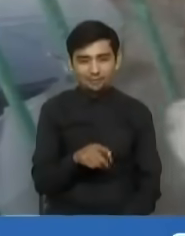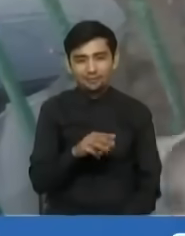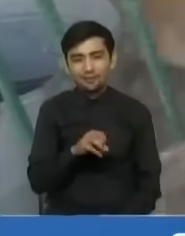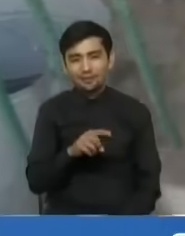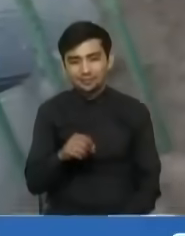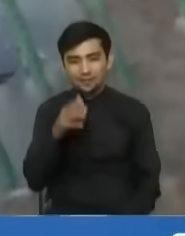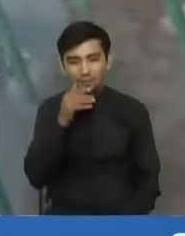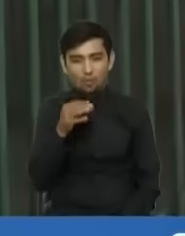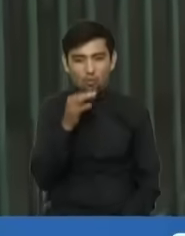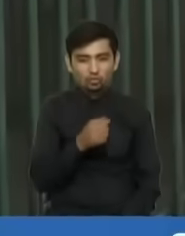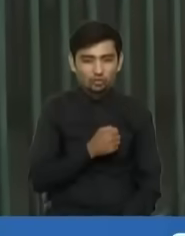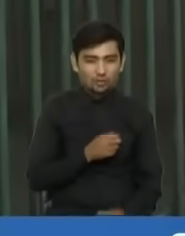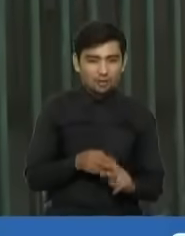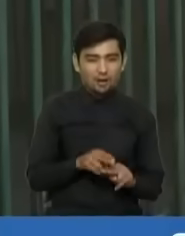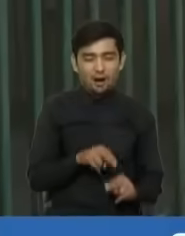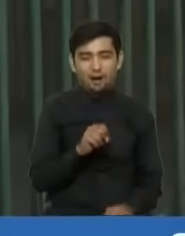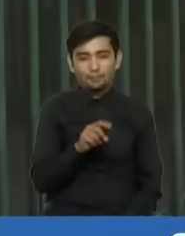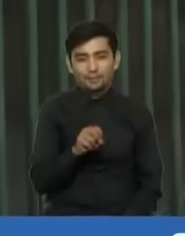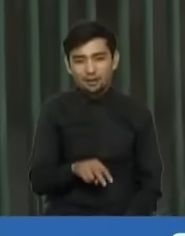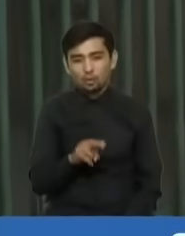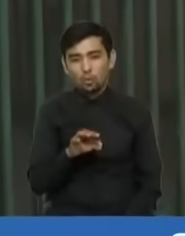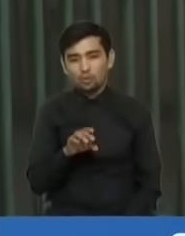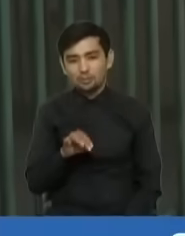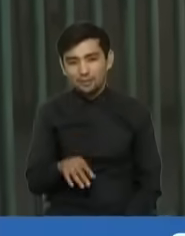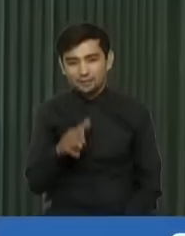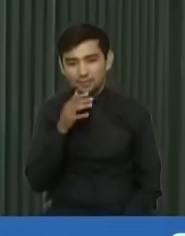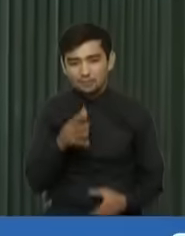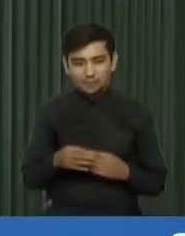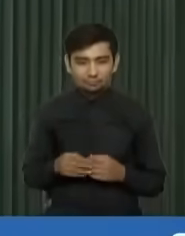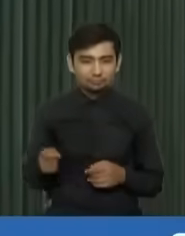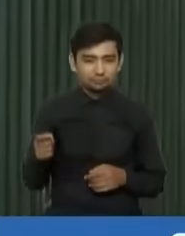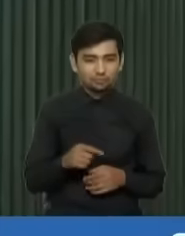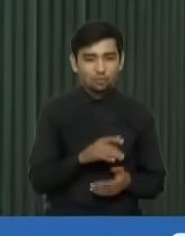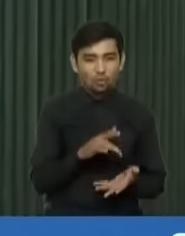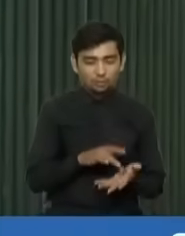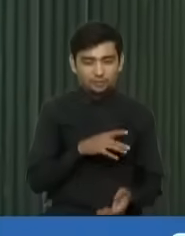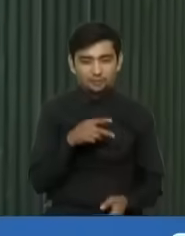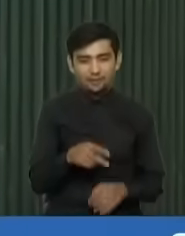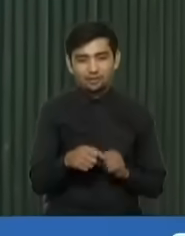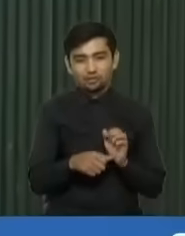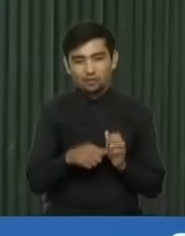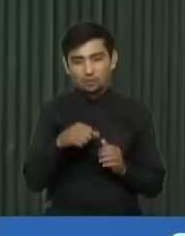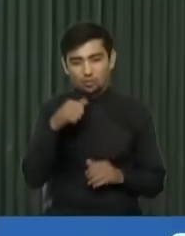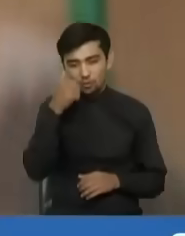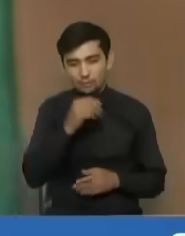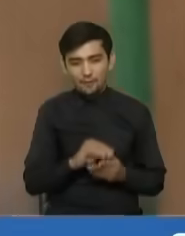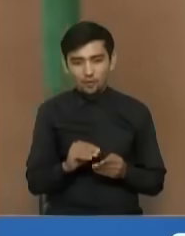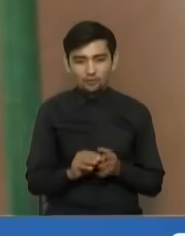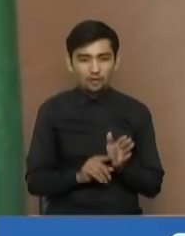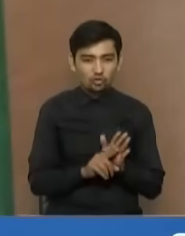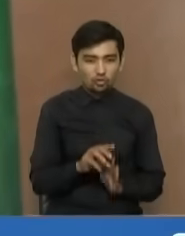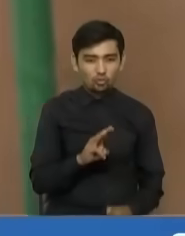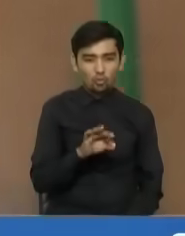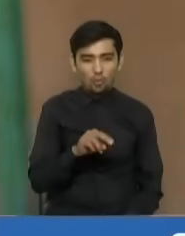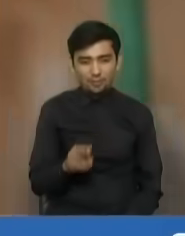ит жанашырларының бірі Абзал Досман. Итбегі қалаға көшкелі ата кәсіптен қол үзіп қалып, 2006 жылдары қайта бастадым дейді. Номад